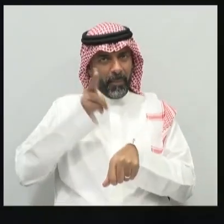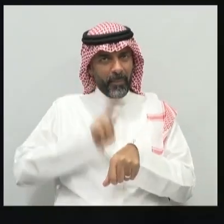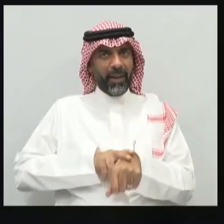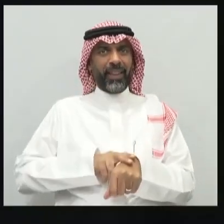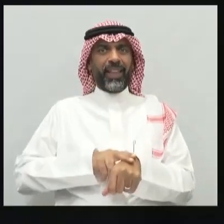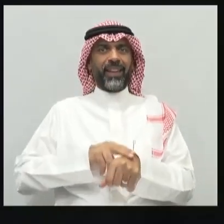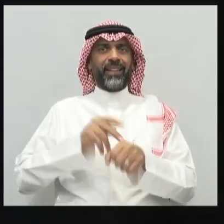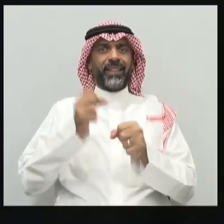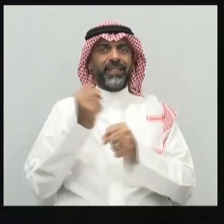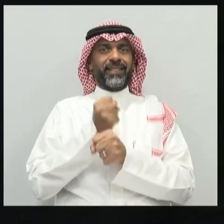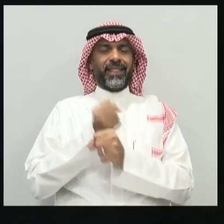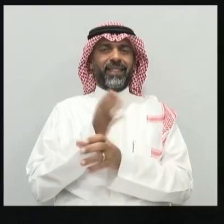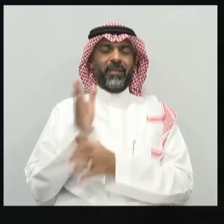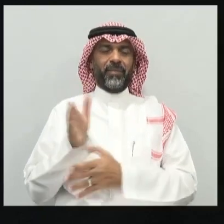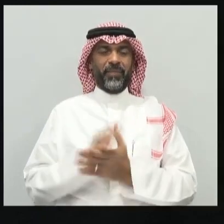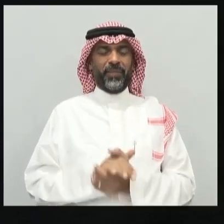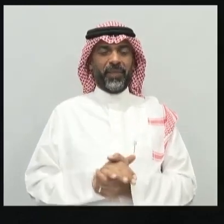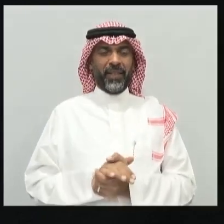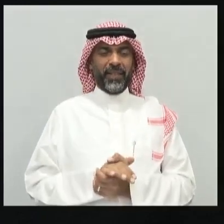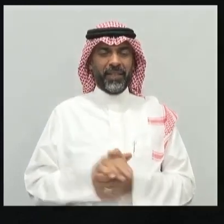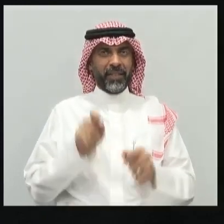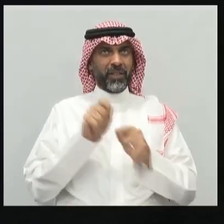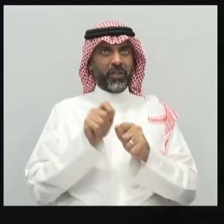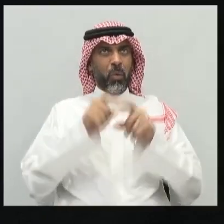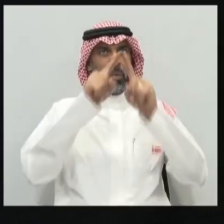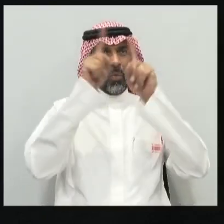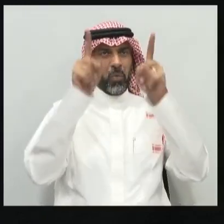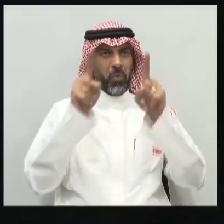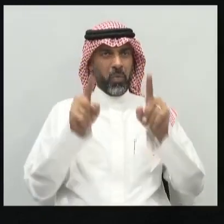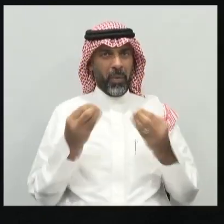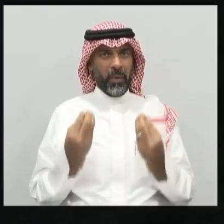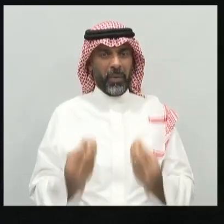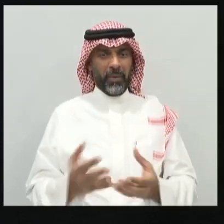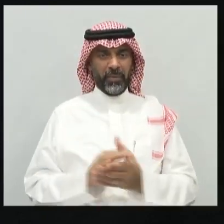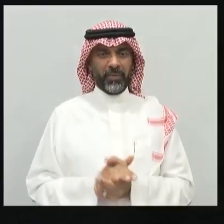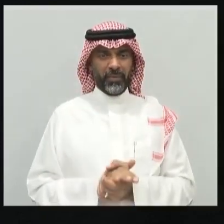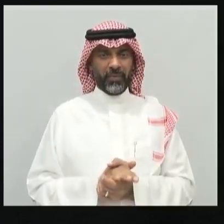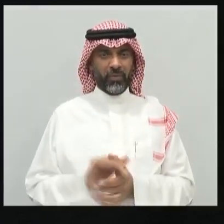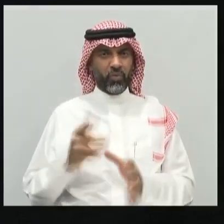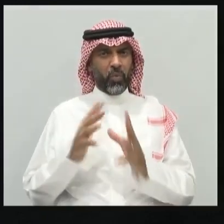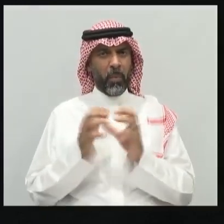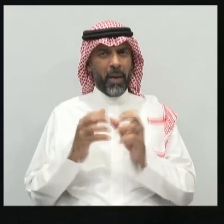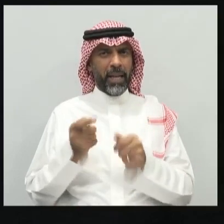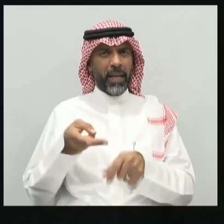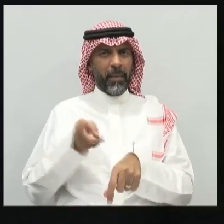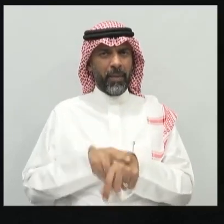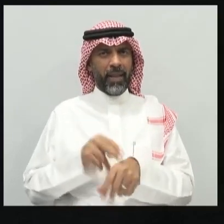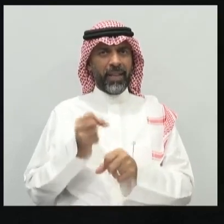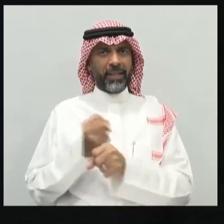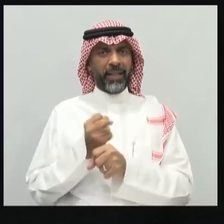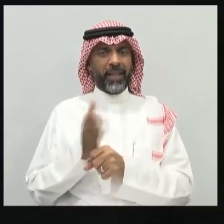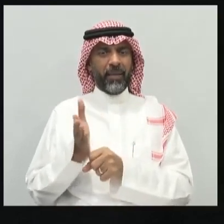الاخدام سو منه اشكال فنقول ايش معنى اعاده استخدام يعني